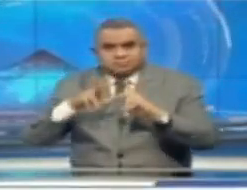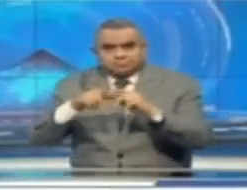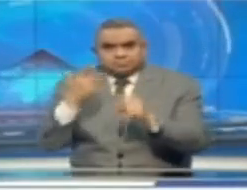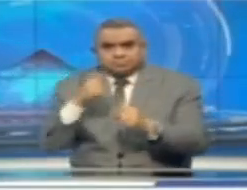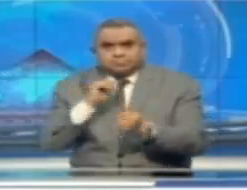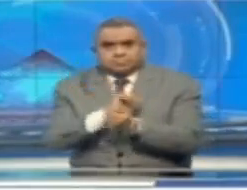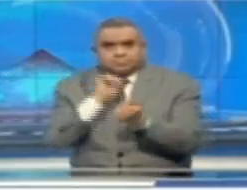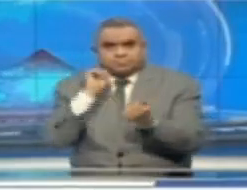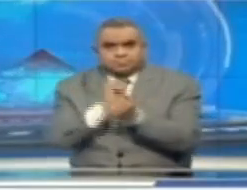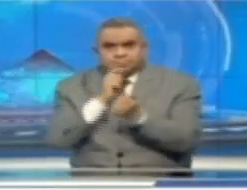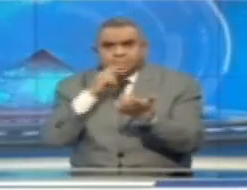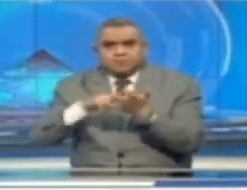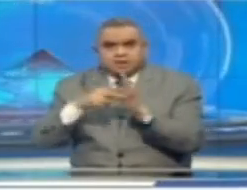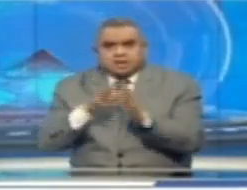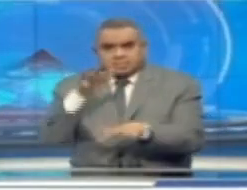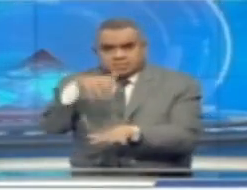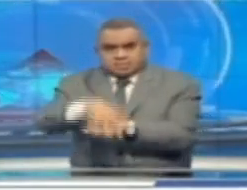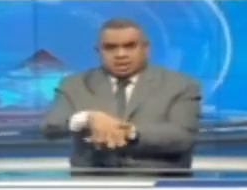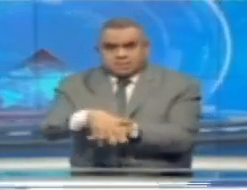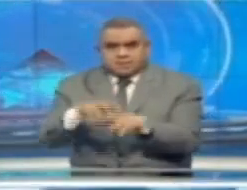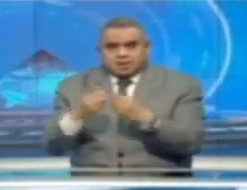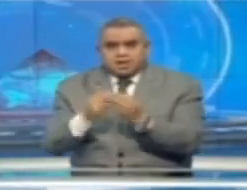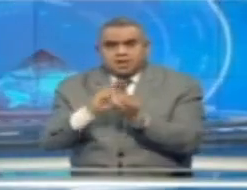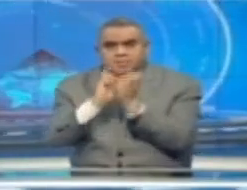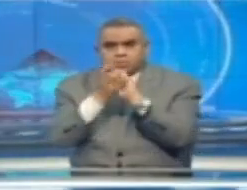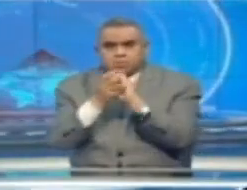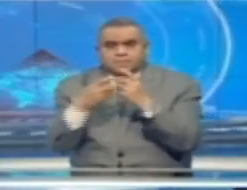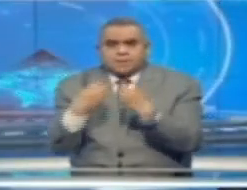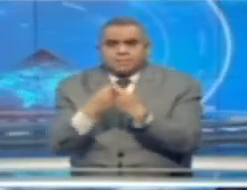للتأهيل ما يساعدهم على الاندماج في المجتمع.